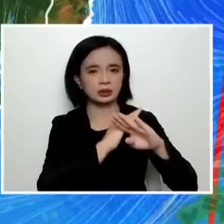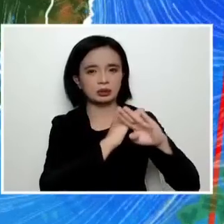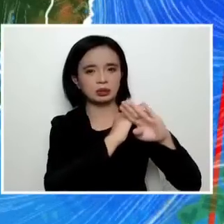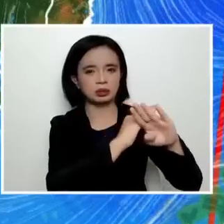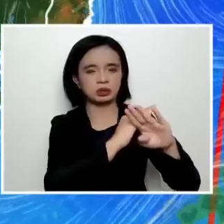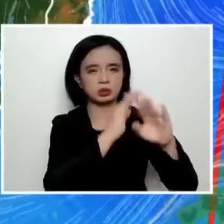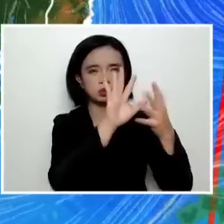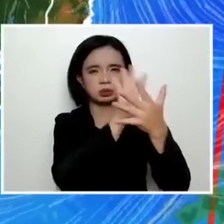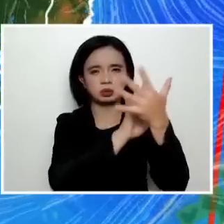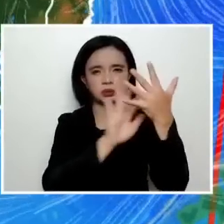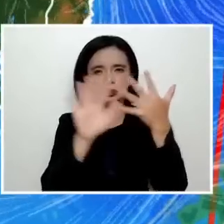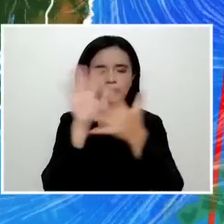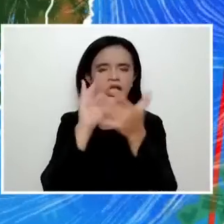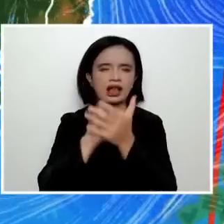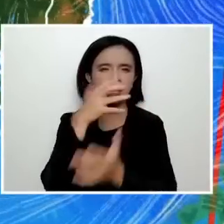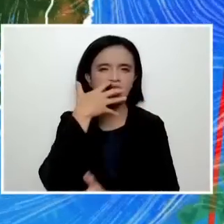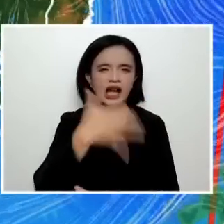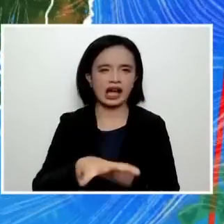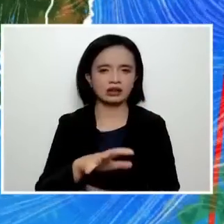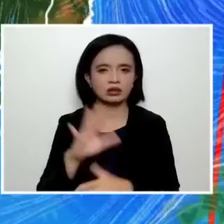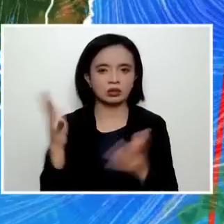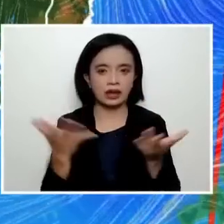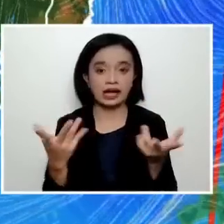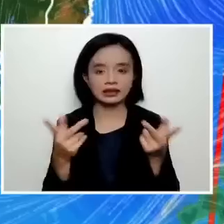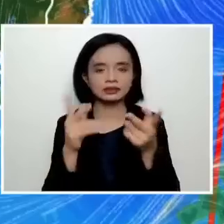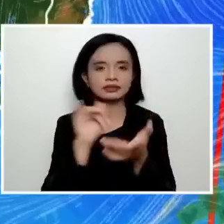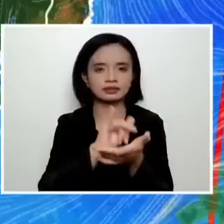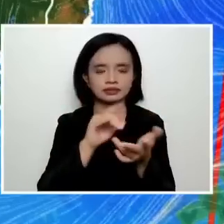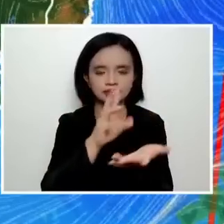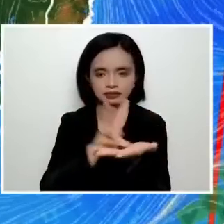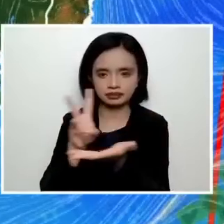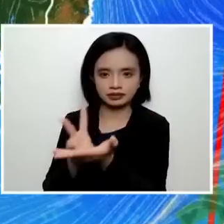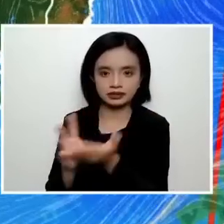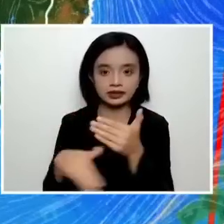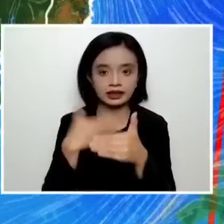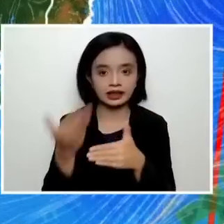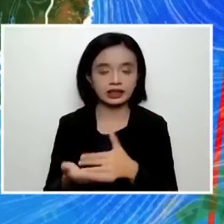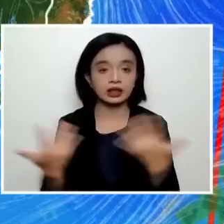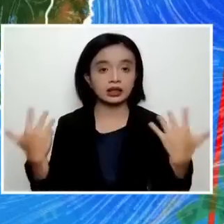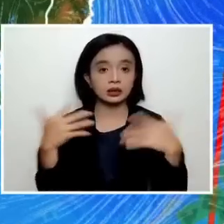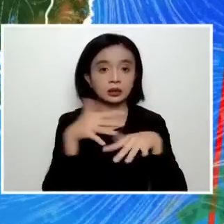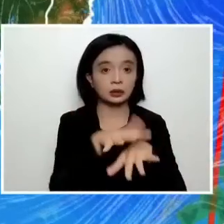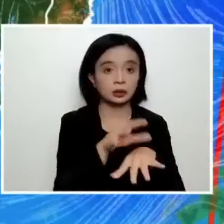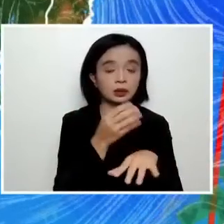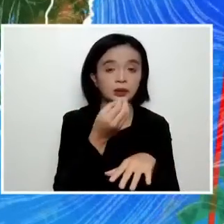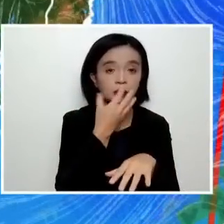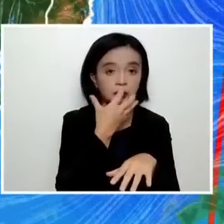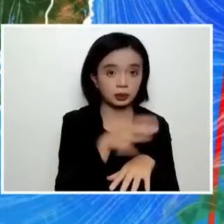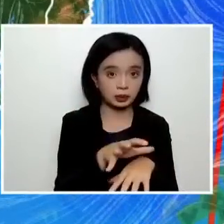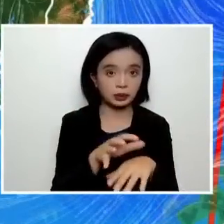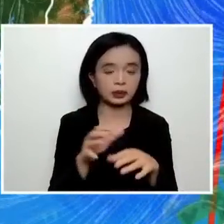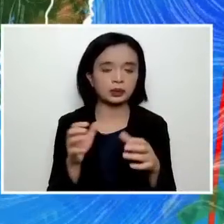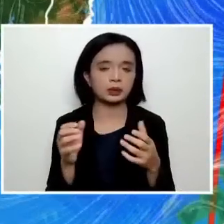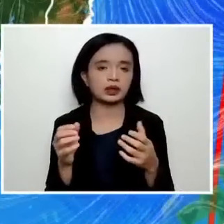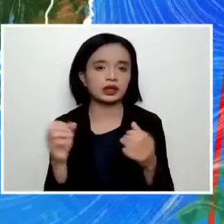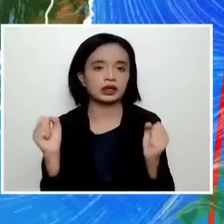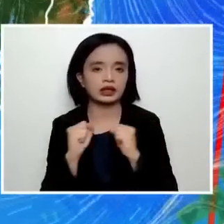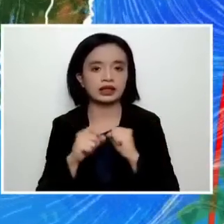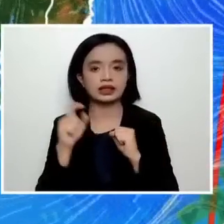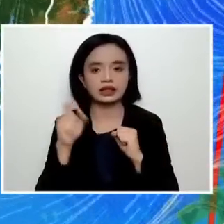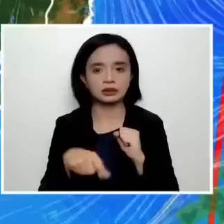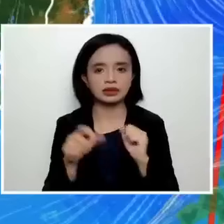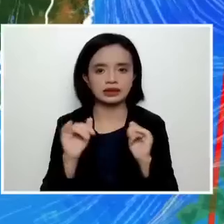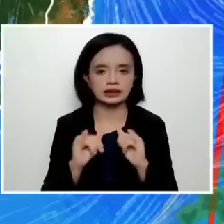kaya maaraw at mainit sa mga lugar na ito. Ang easterlies naman o silanganin ang umiral sa ibang bahagi ng bansa kaya magiging maalinsangan